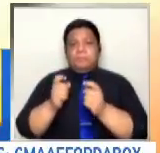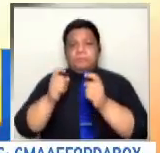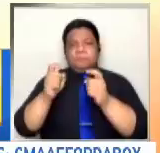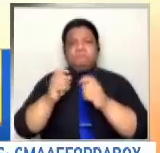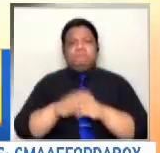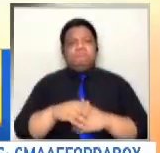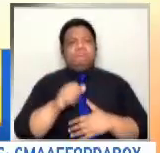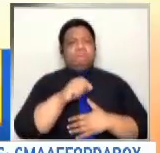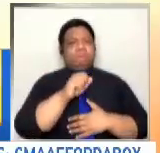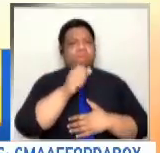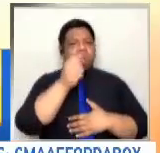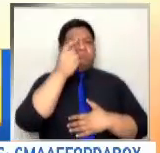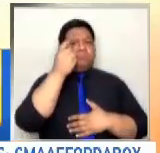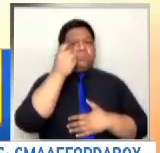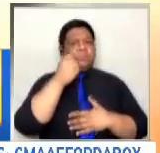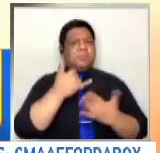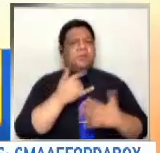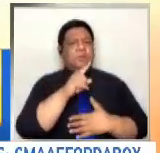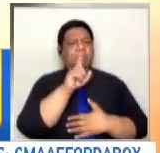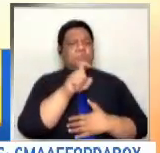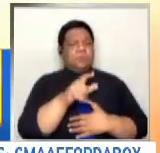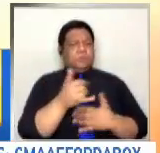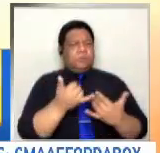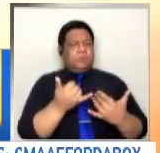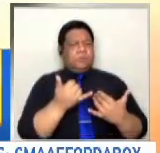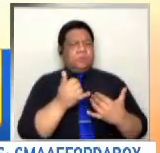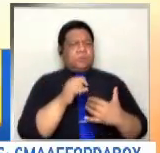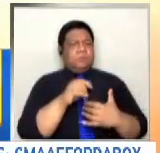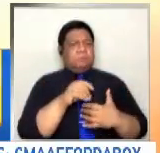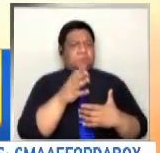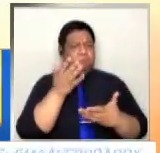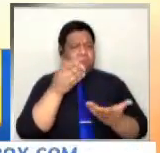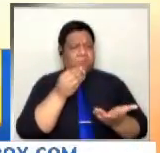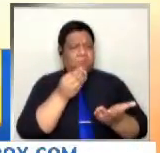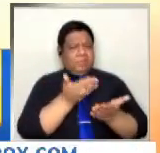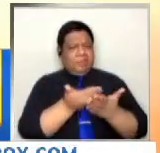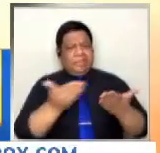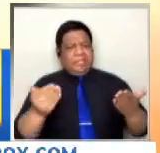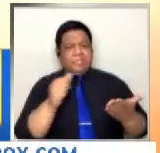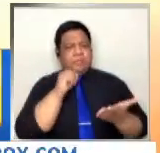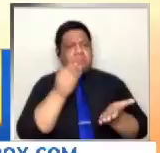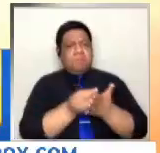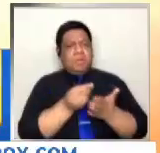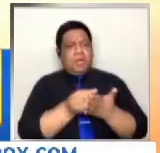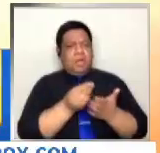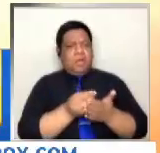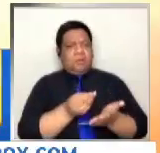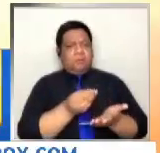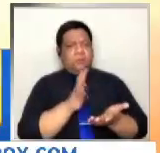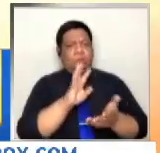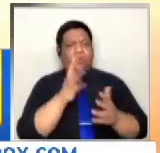We understand, pero ang tanong ko po ngayon, in kind na raw ibibigay eh, hindi na cash eh. So, wala na pong